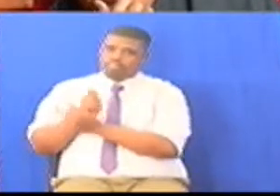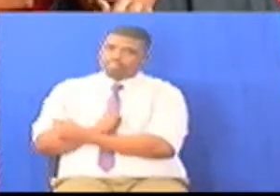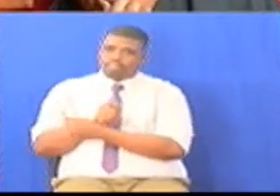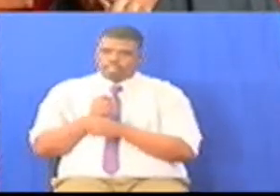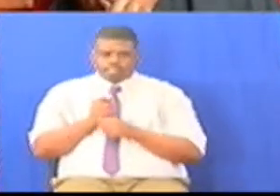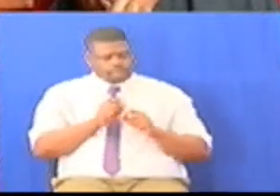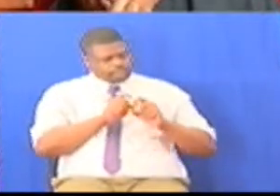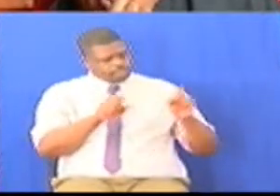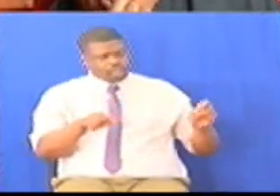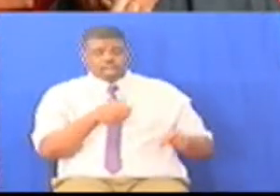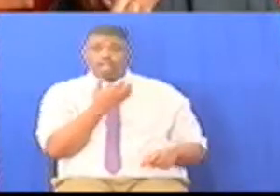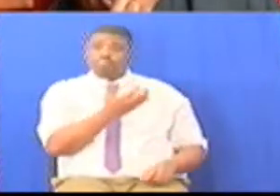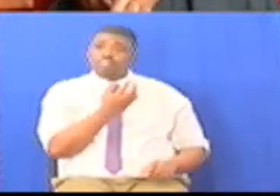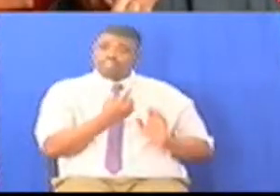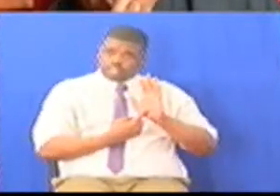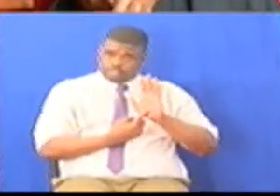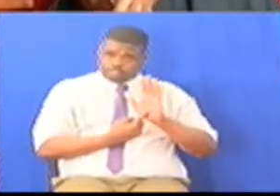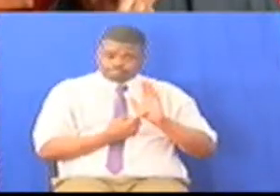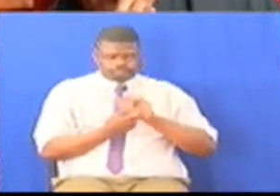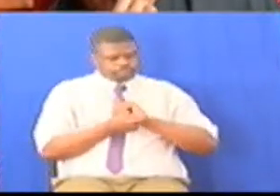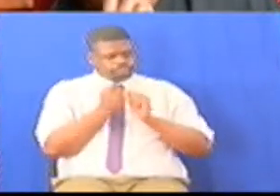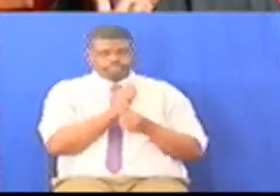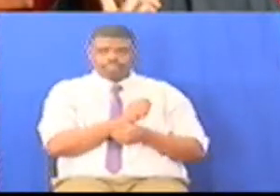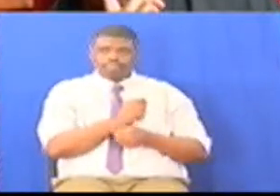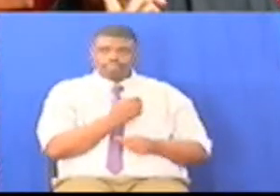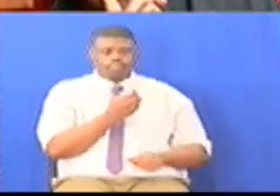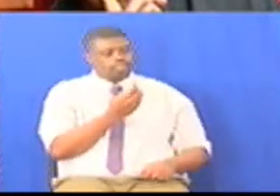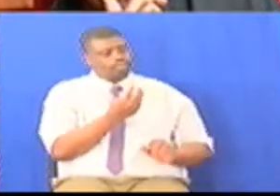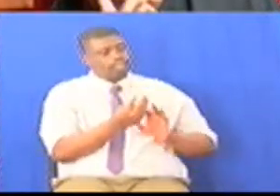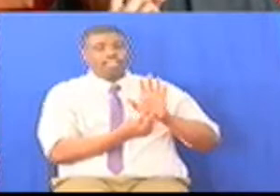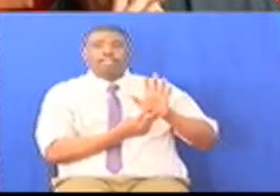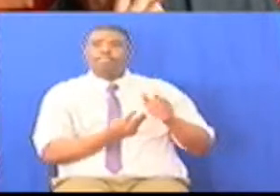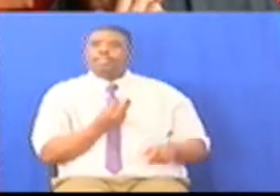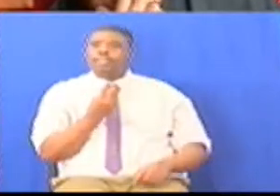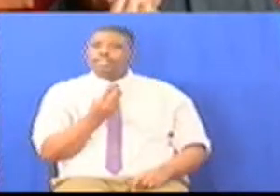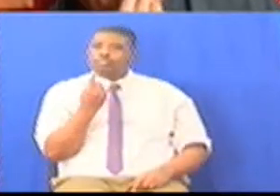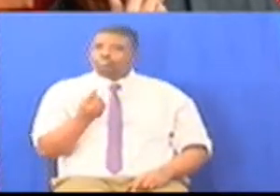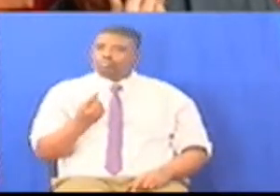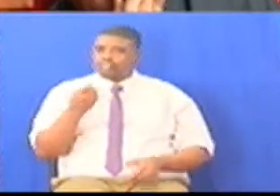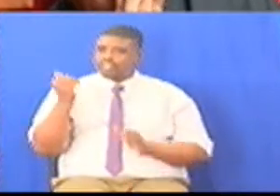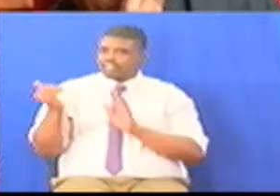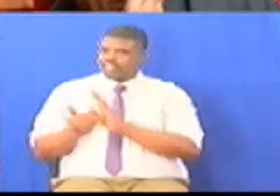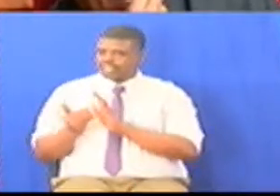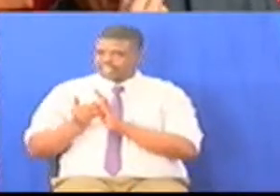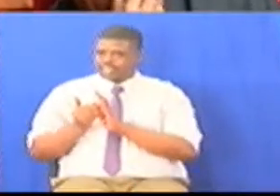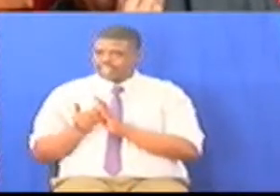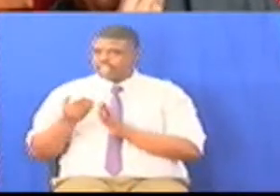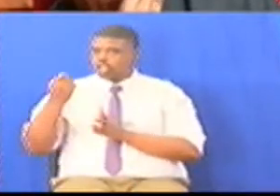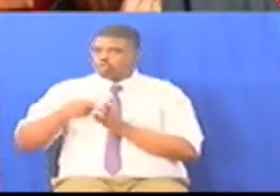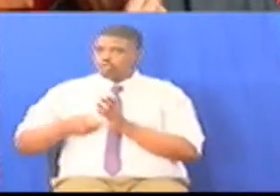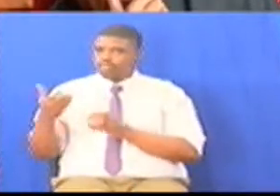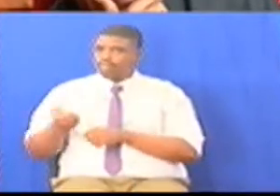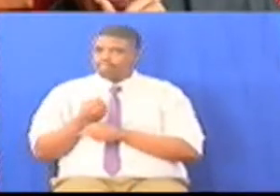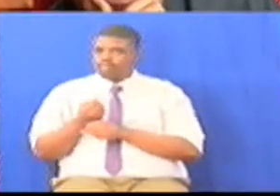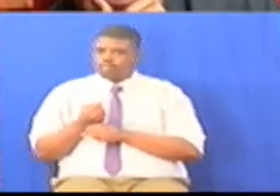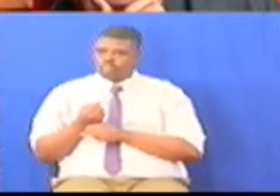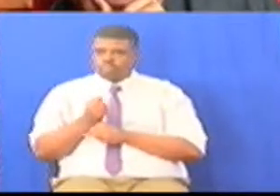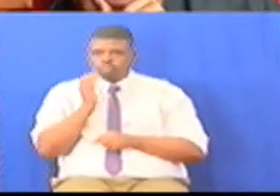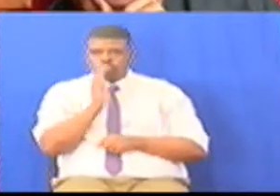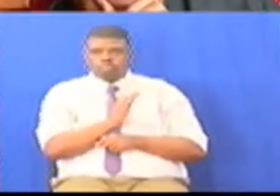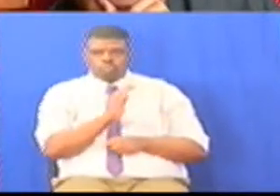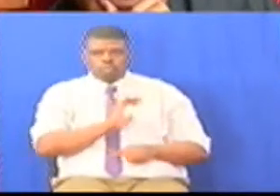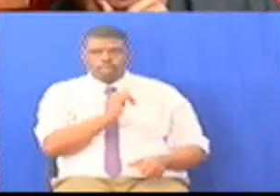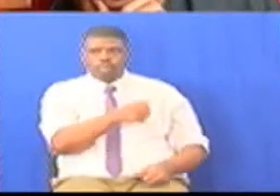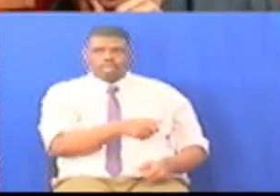ambayo inakusudia kufanya mabadiliko katika kifungu cha 83(1) cha sheria ya kodi ya mapato, ambayo inaanzisha kodi ya zuio kwa